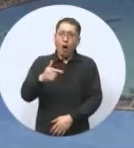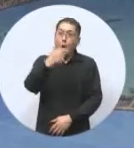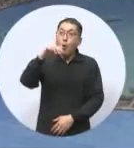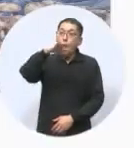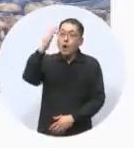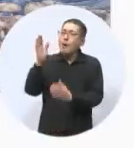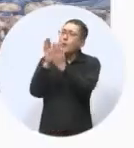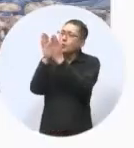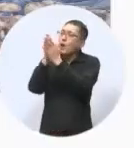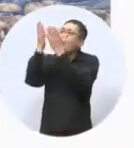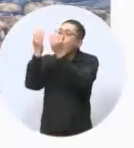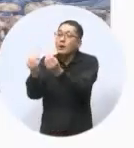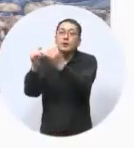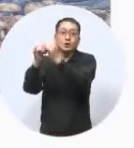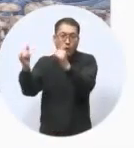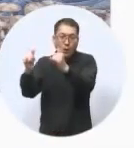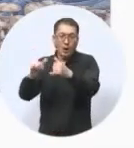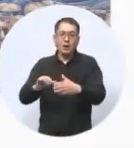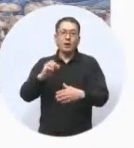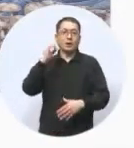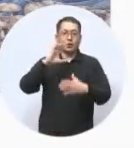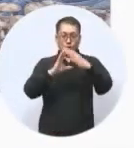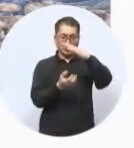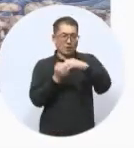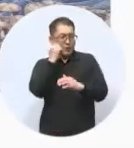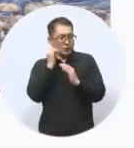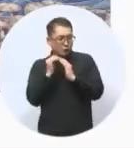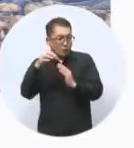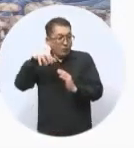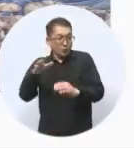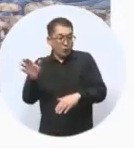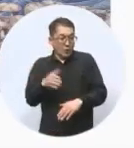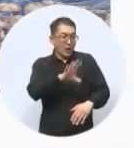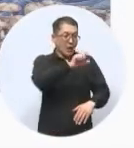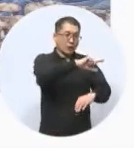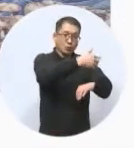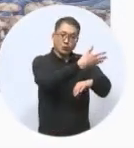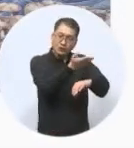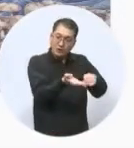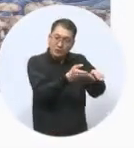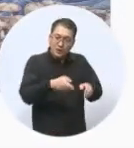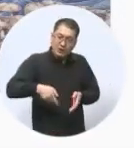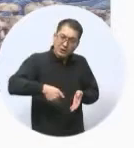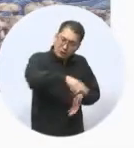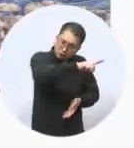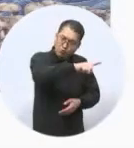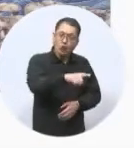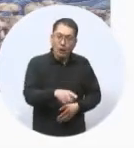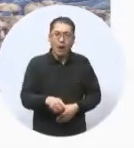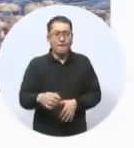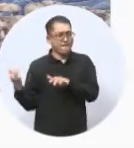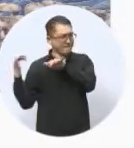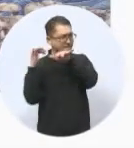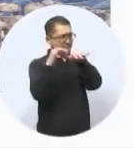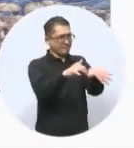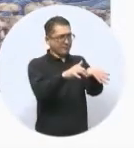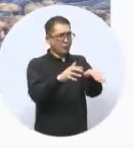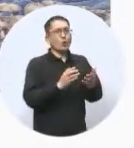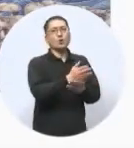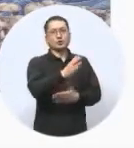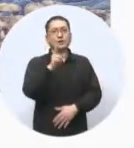を終えた旅人は藤沢宿から江ノ島へ足を運ぶことが当時流行の最先端だったそうです